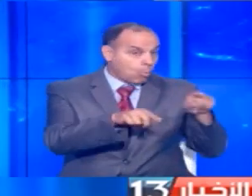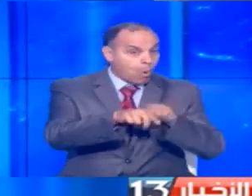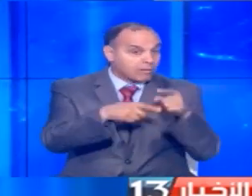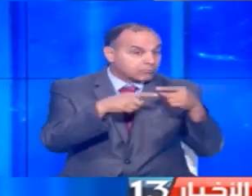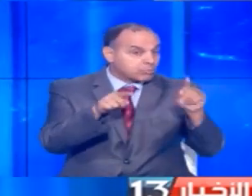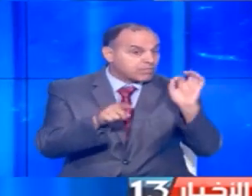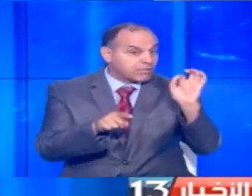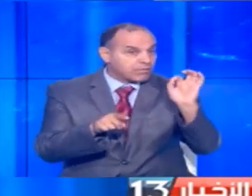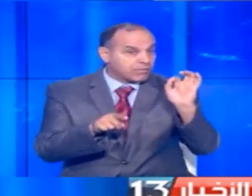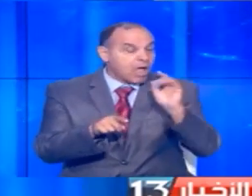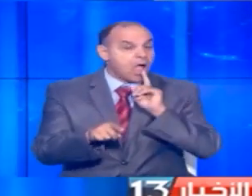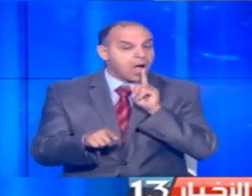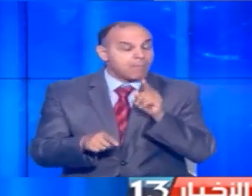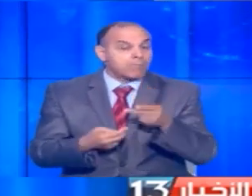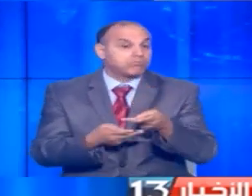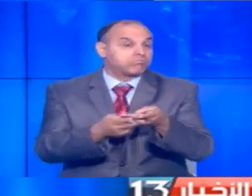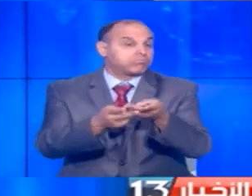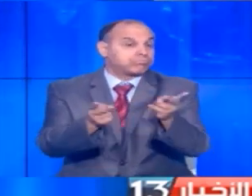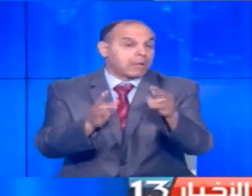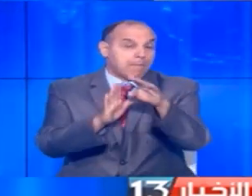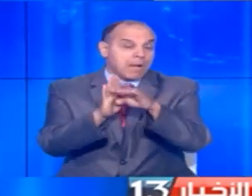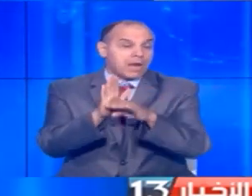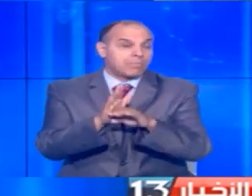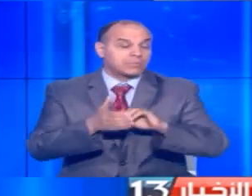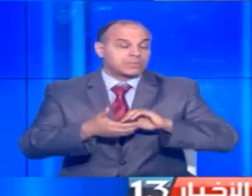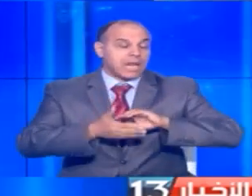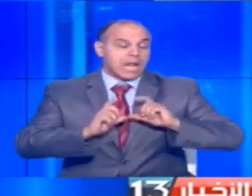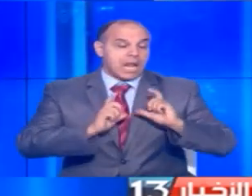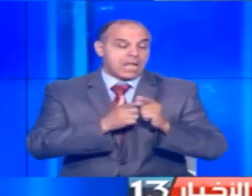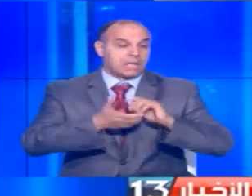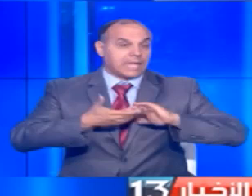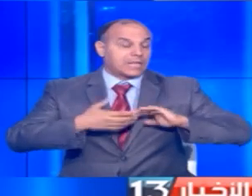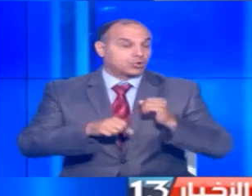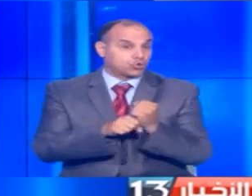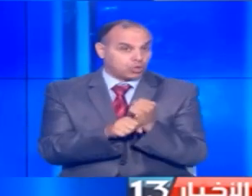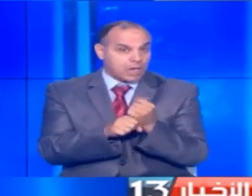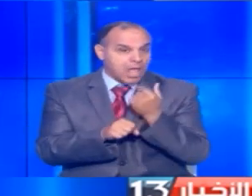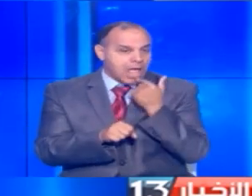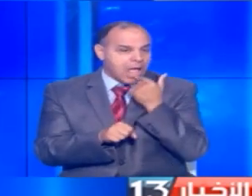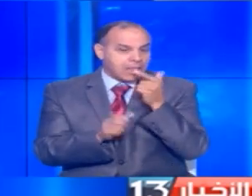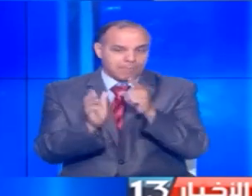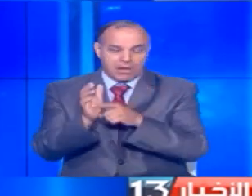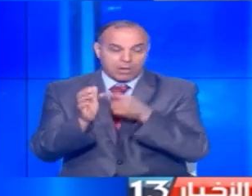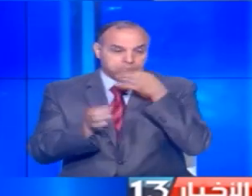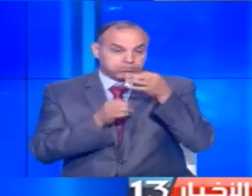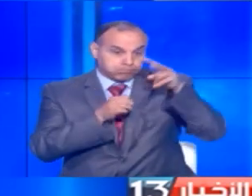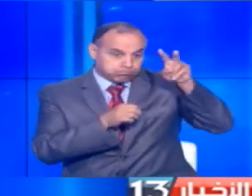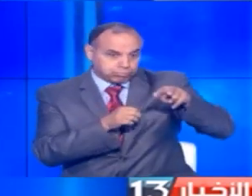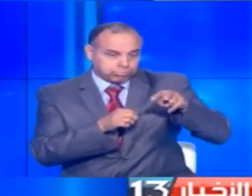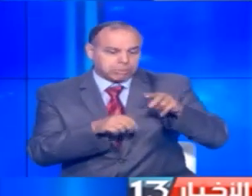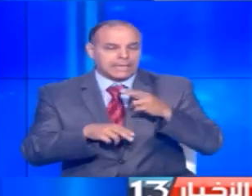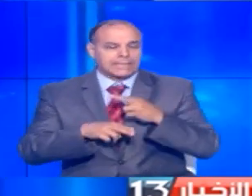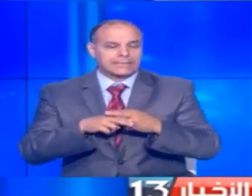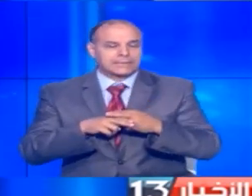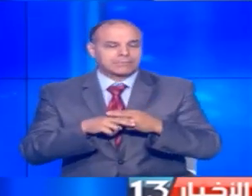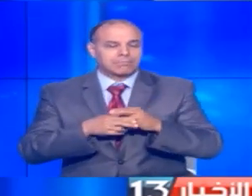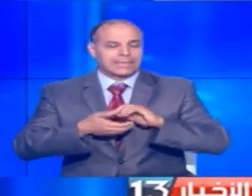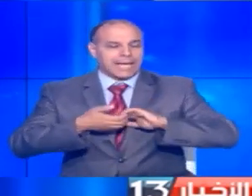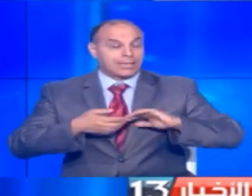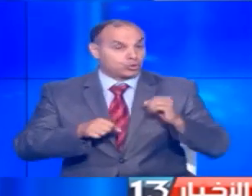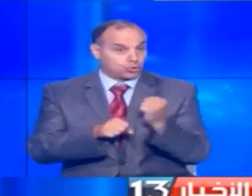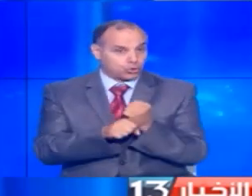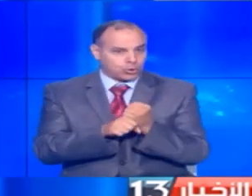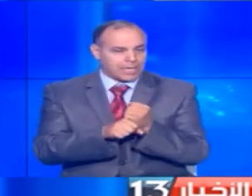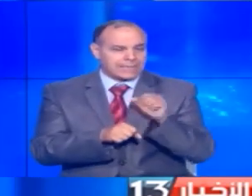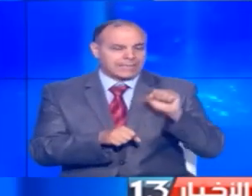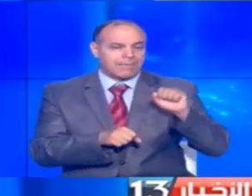الوقت أمر مطروح على جدول أعمال الهيئة الإدارية للاتحاد، وفق ما أكده الناطق الرسمي باسم الاتحاد العام التونسي للشغل